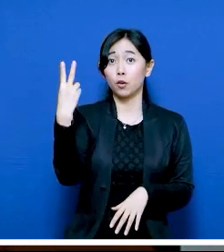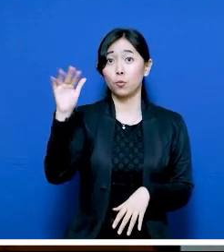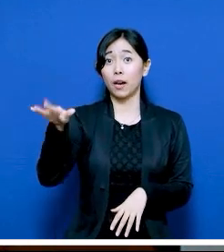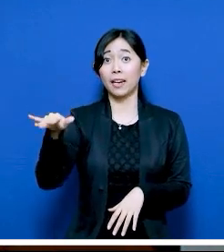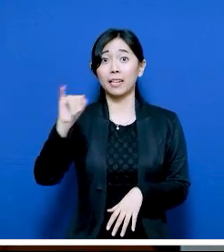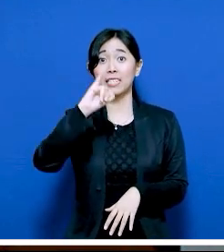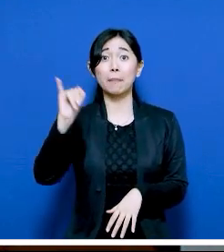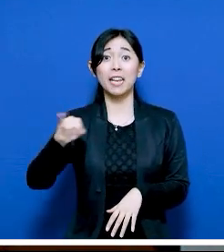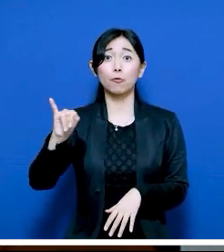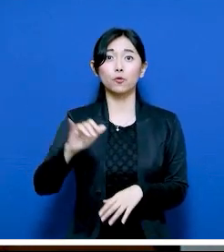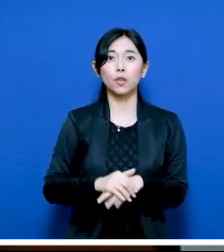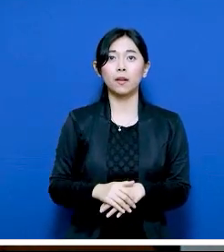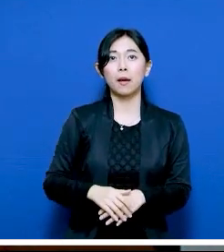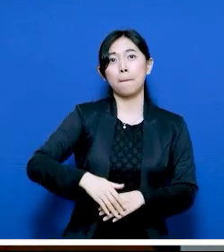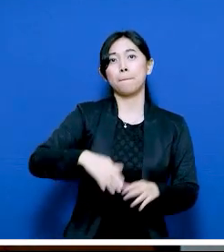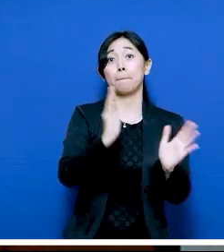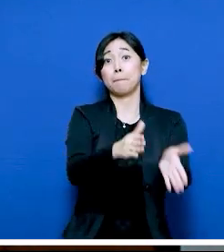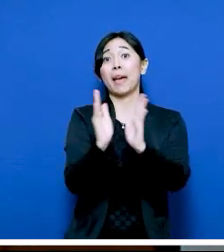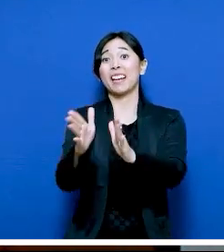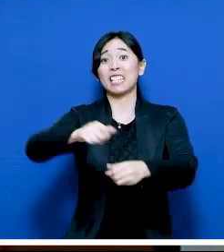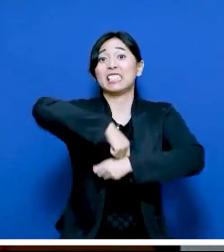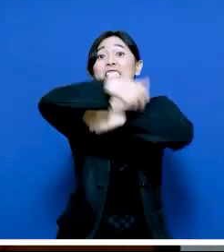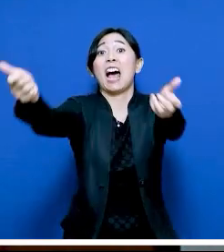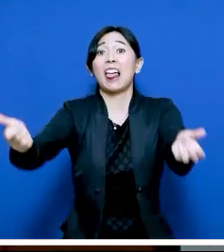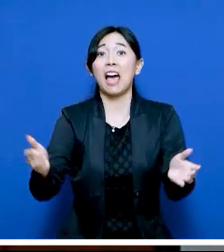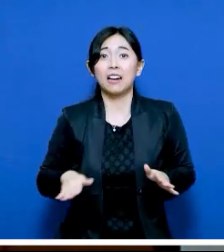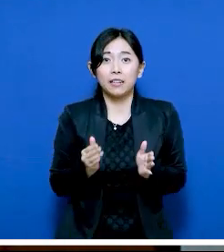dalam perahu. Yesus segera